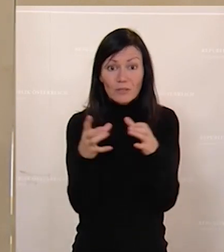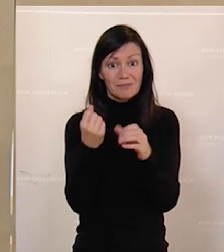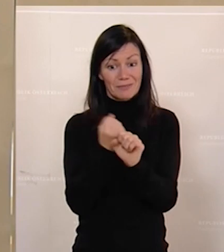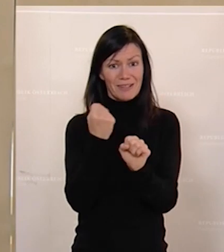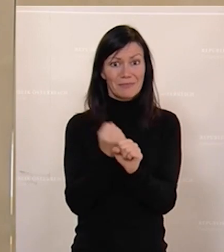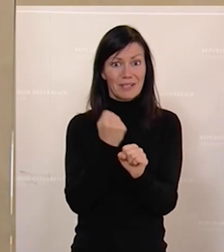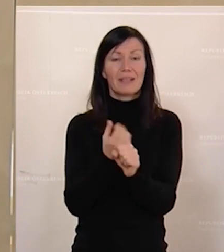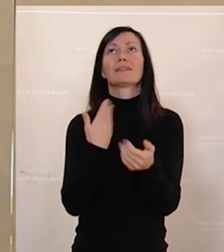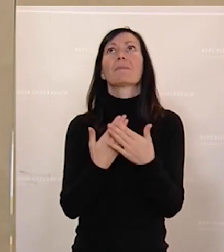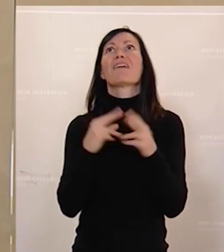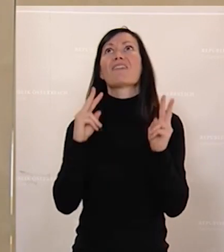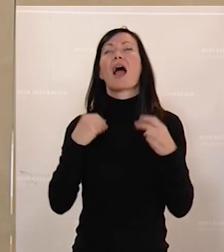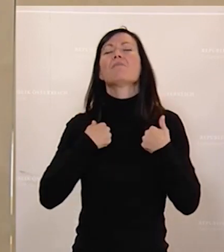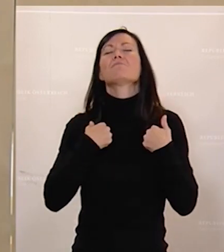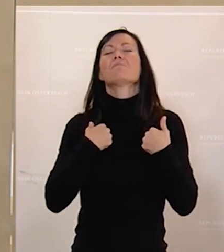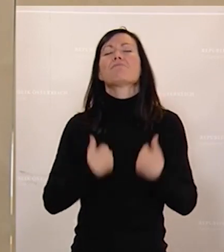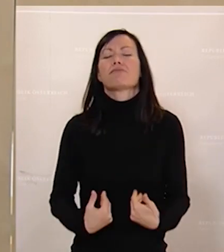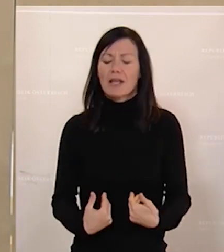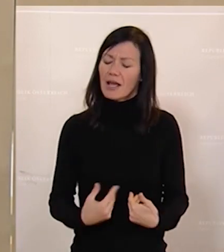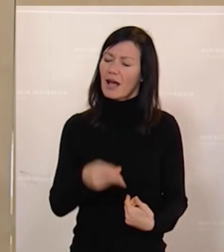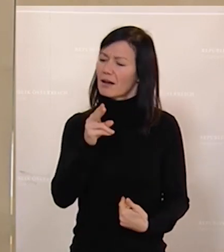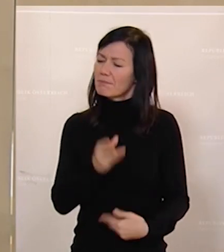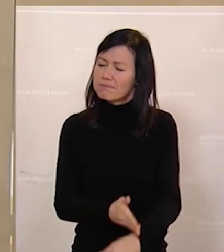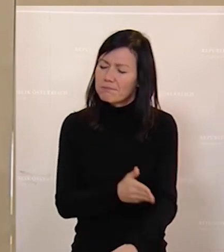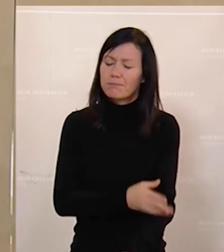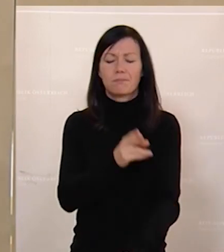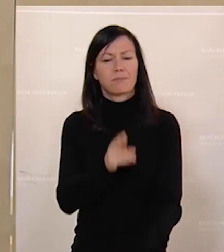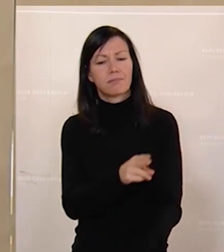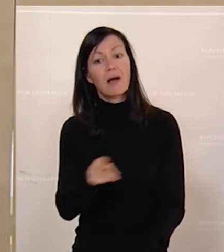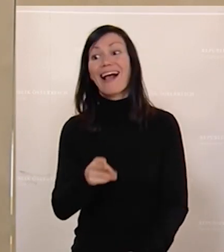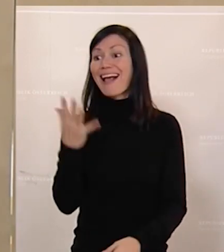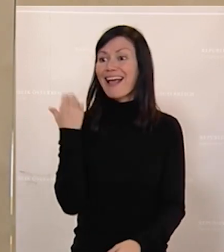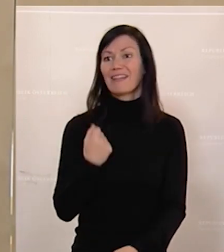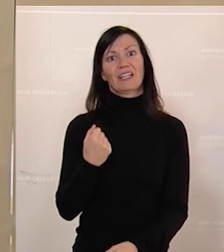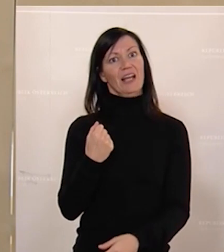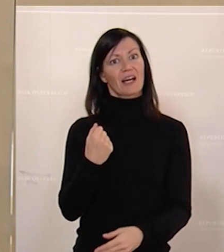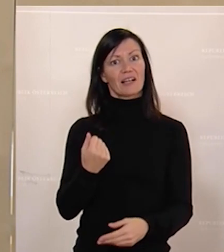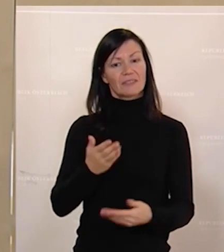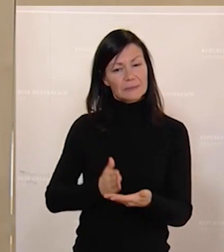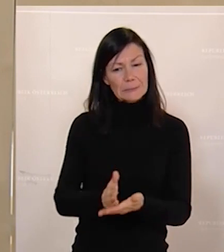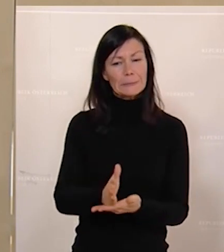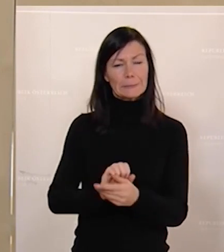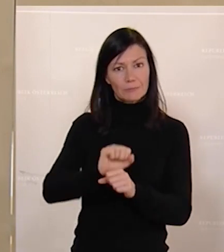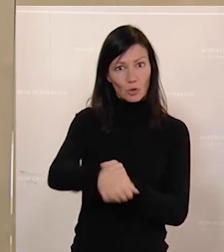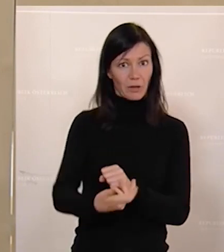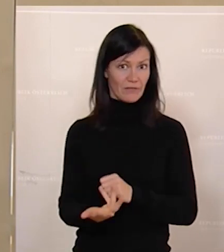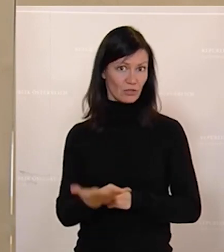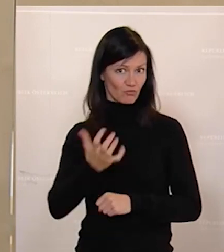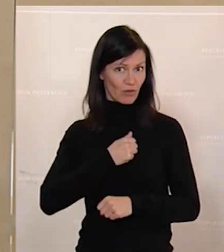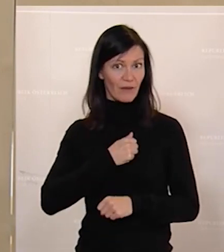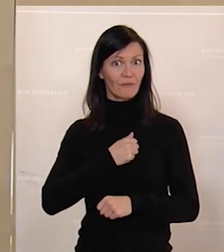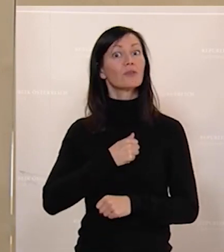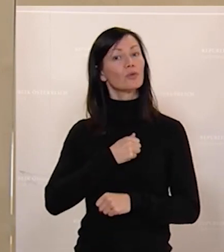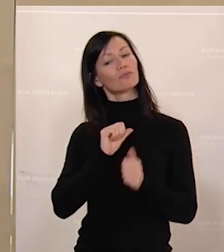damit wir diese Müdigkeit überwinden und Zuversicht bringen, Zuversicht in die Tatkraft und Handlungsfähigkeit